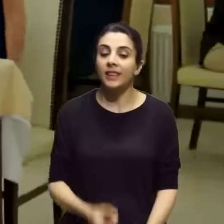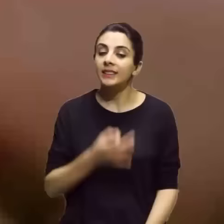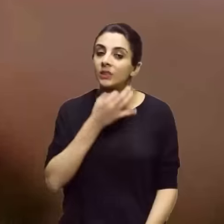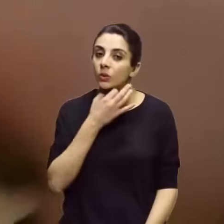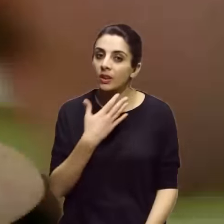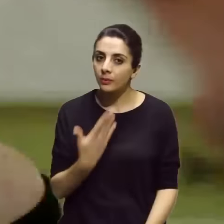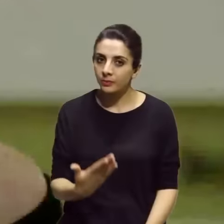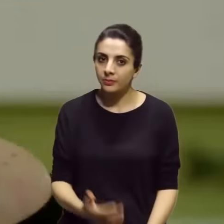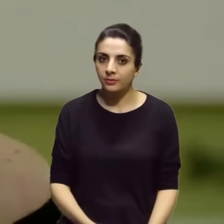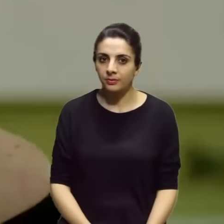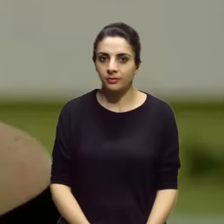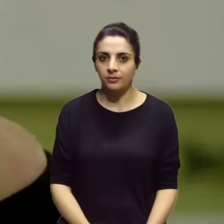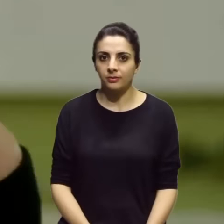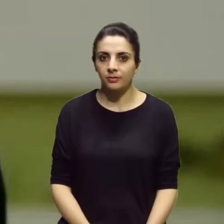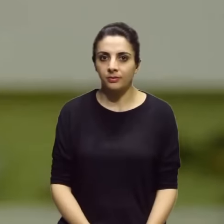Teşekkür ederim. Reyhan kırıtıyor.